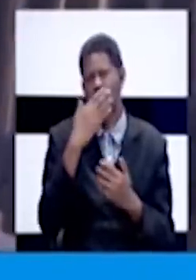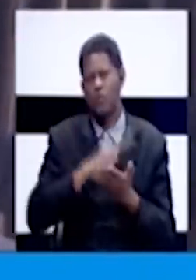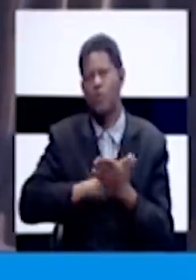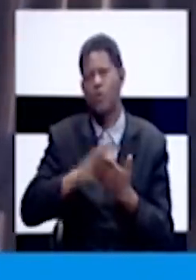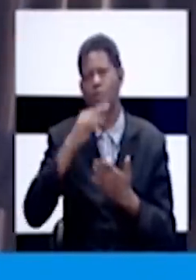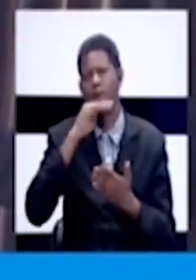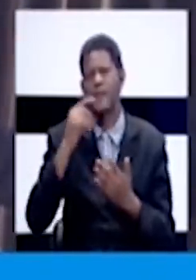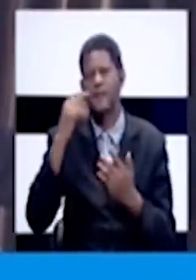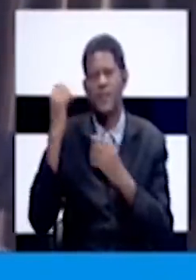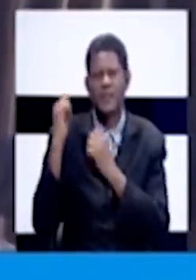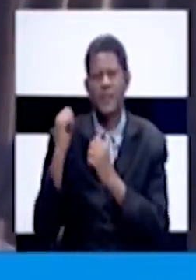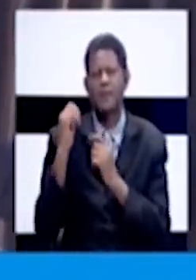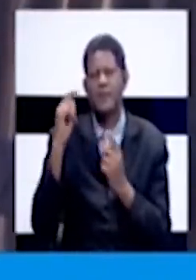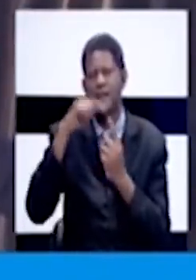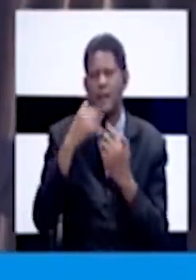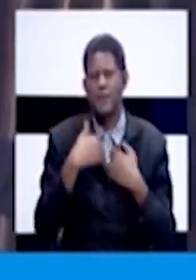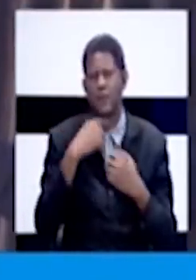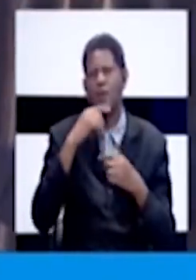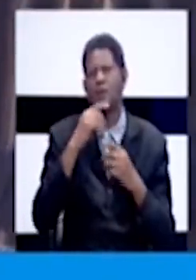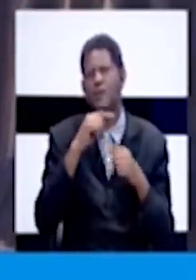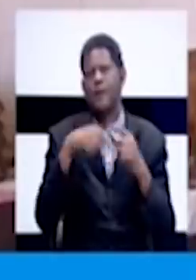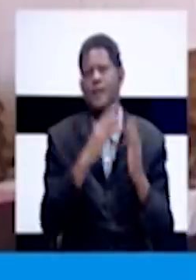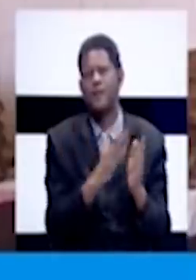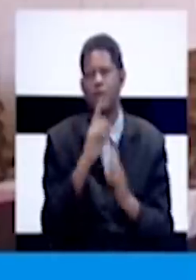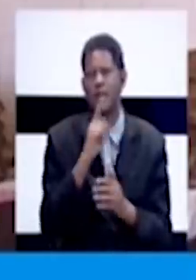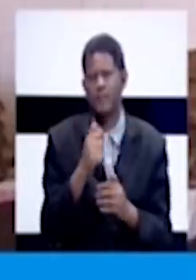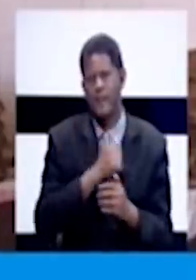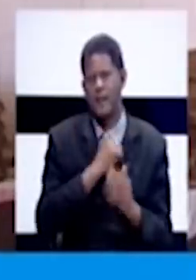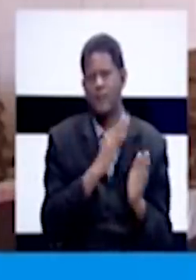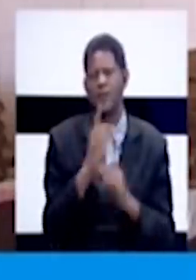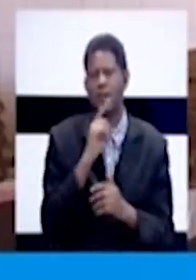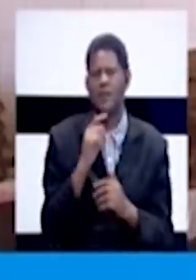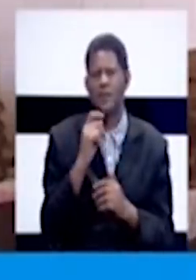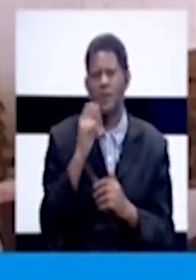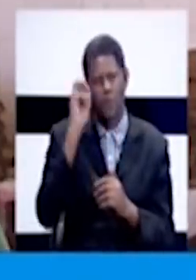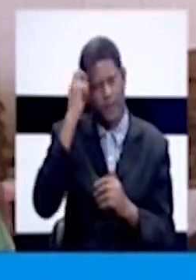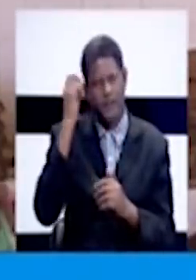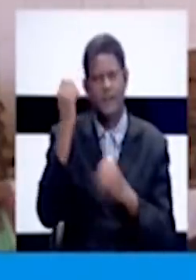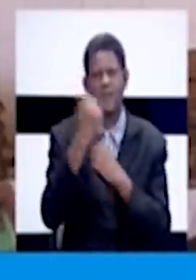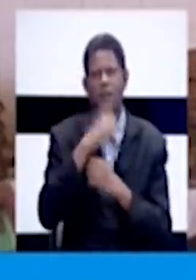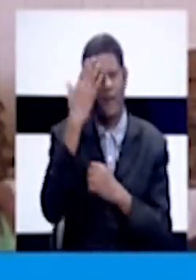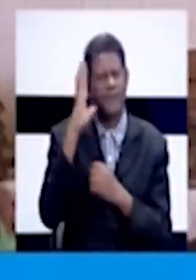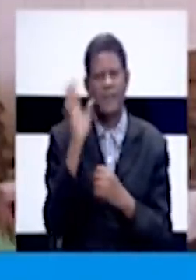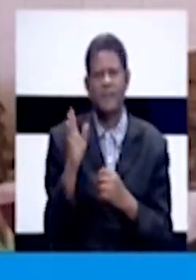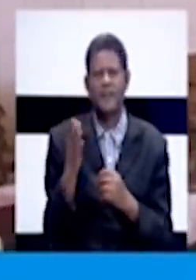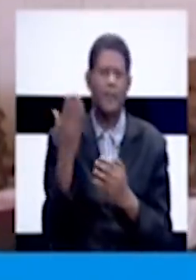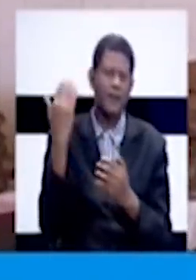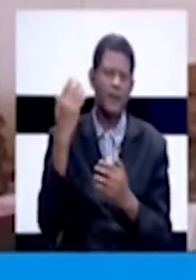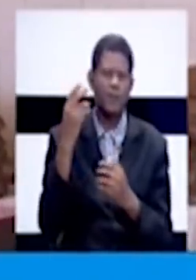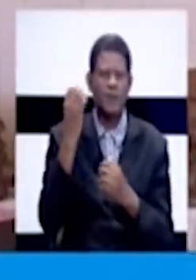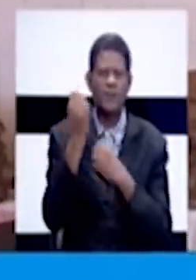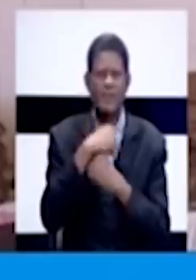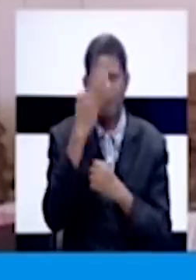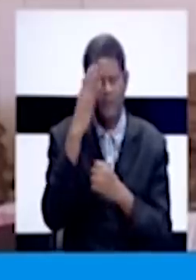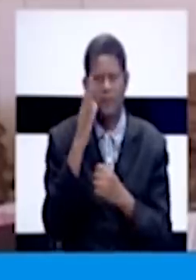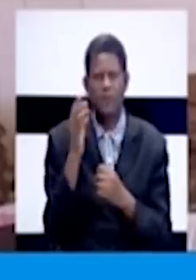ዘለውዎ ዝግጅ እየ ኣነ ባዕለይ ዕጡቕቲ እየ እርግጠኛ እየ ንስዕርና ወያነ ዝተሳዒረ ይፈልጥ ብስለ ካብ ቀደምሎ ተሳዒረ ፈልጥ ከዚ ሽኳ ንደከዚ